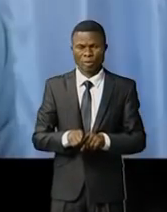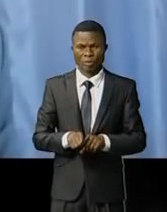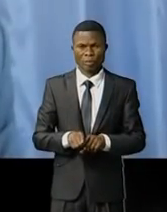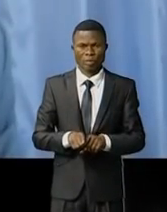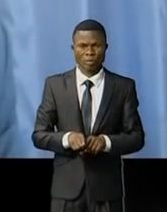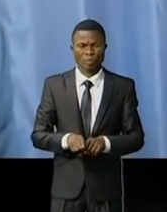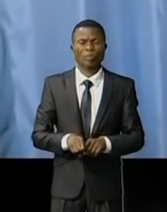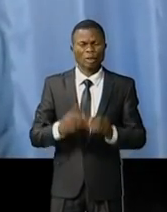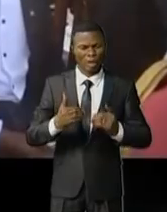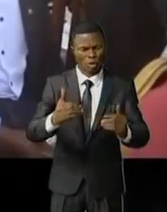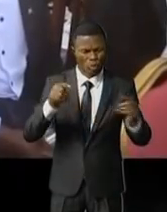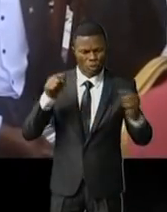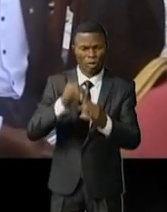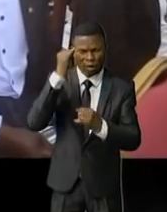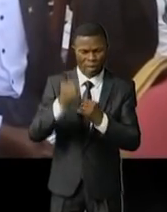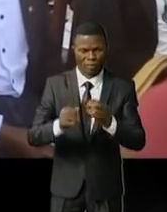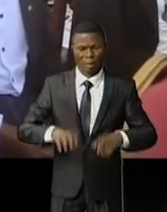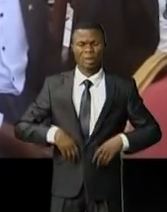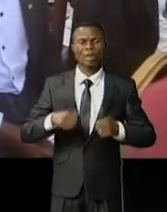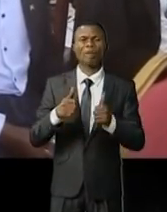protège jusqu'à la fin de sa vie.